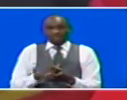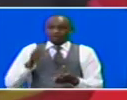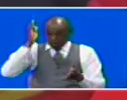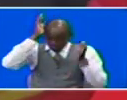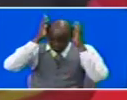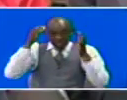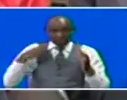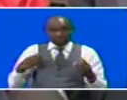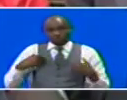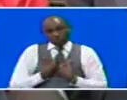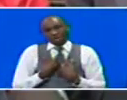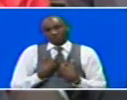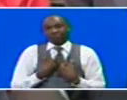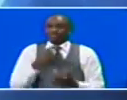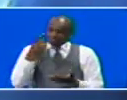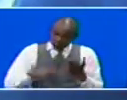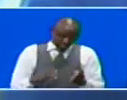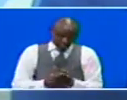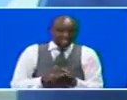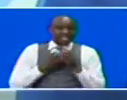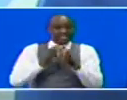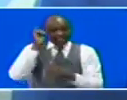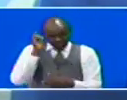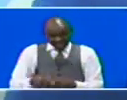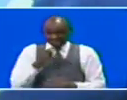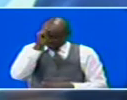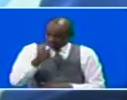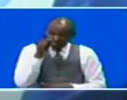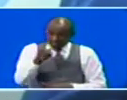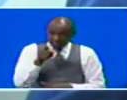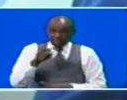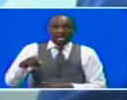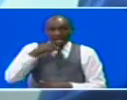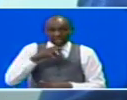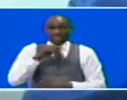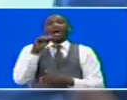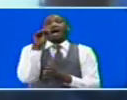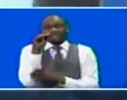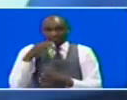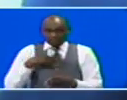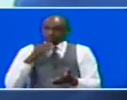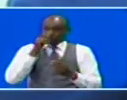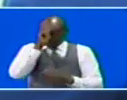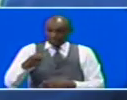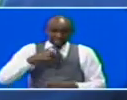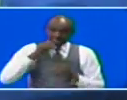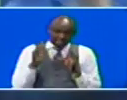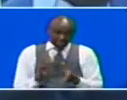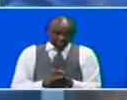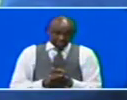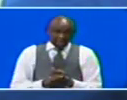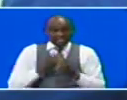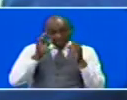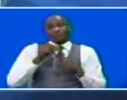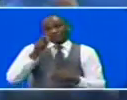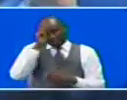punda ime. Kwanza viongozi lazima waheshimiwe, na hatuombi tuheshimiwe.